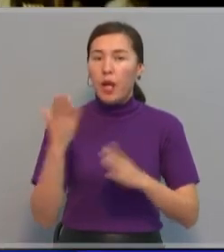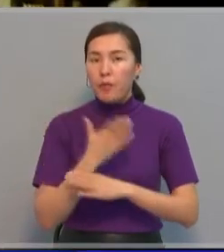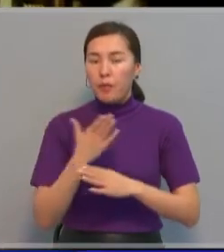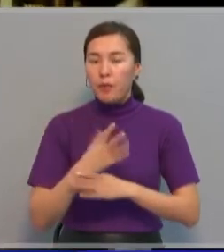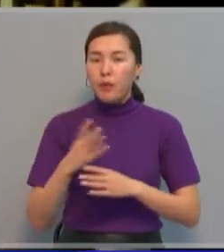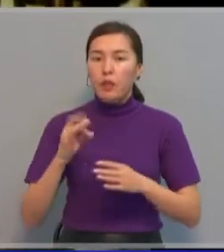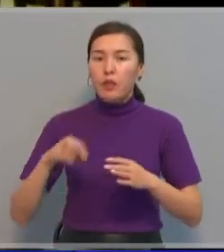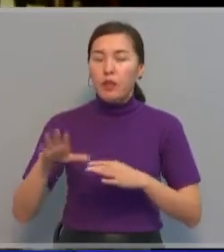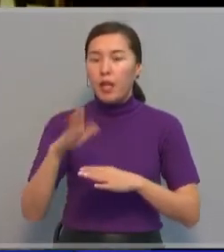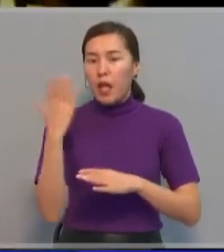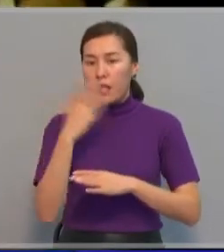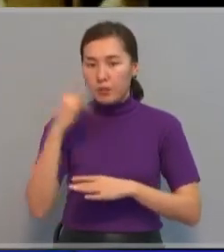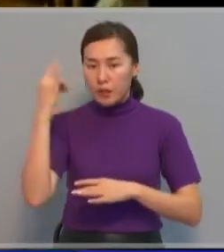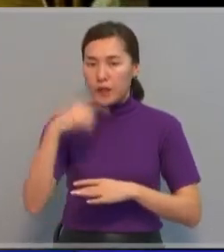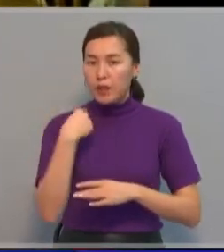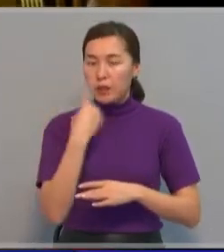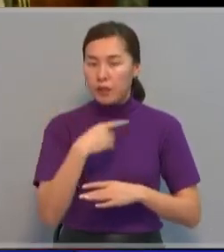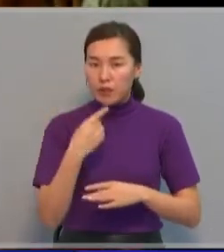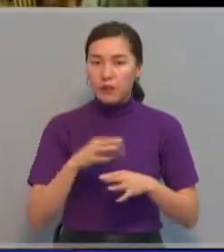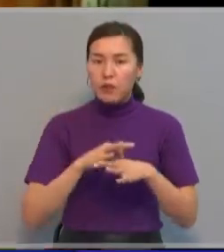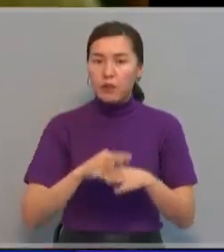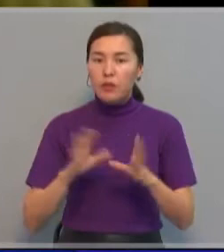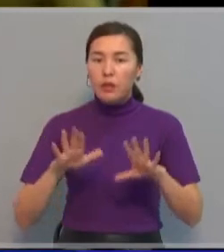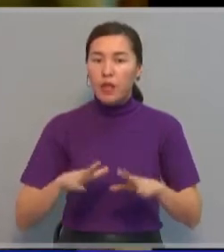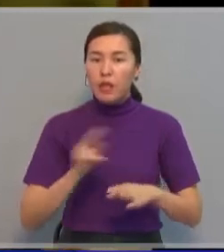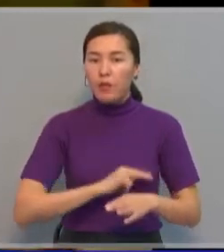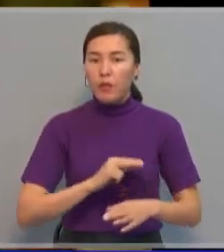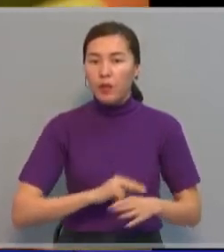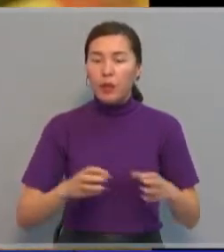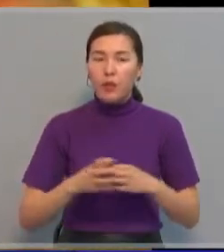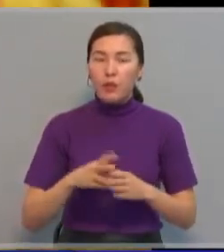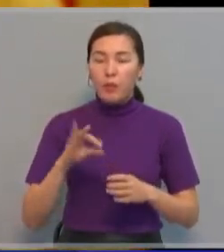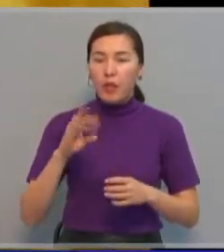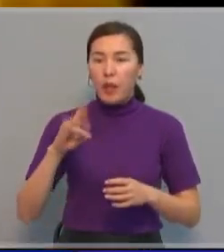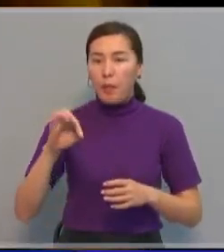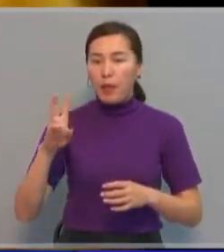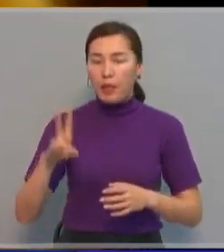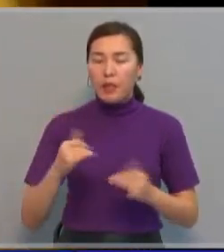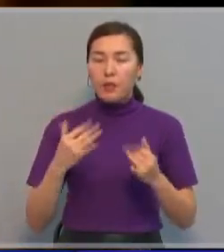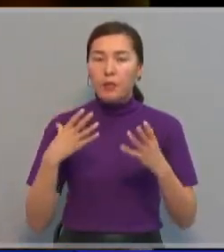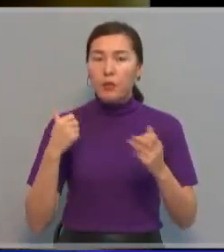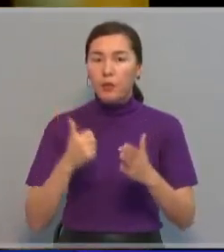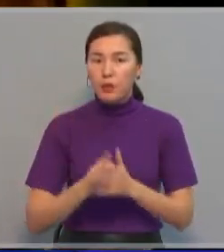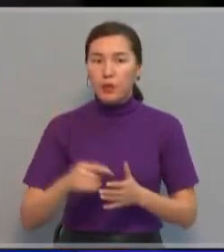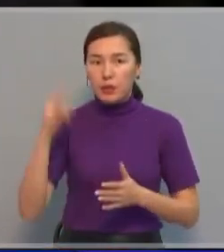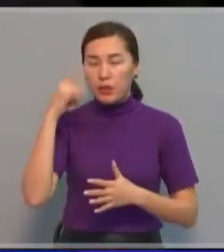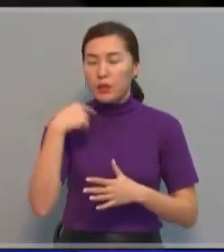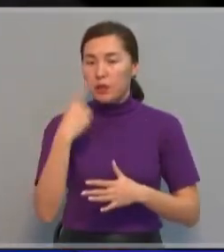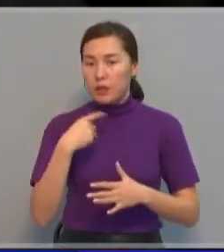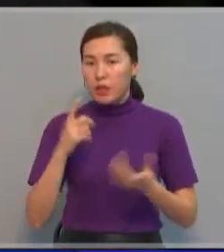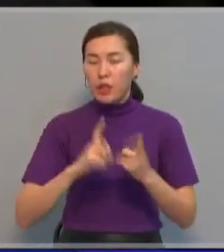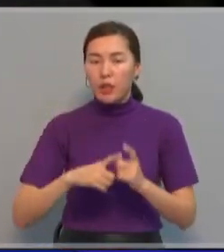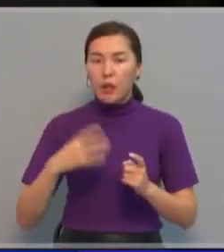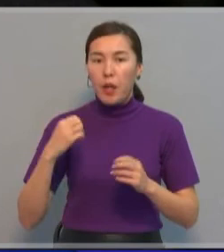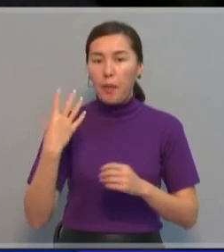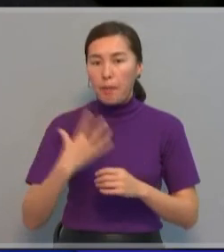дублирования голливудских фильмов на казахский язык проводит совместные работы с компанией «Мыломан». До сегодняшнего дня на казахский язык